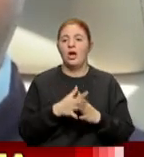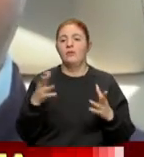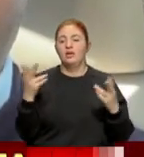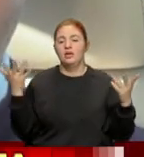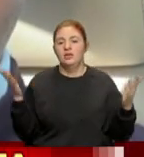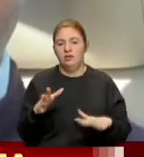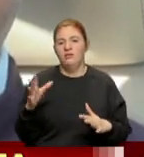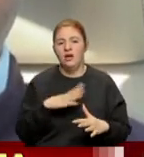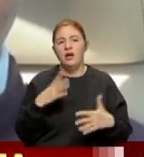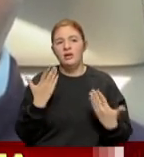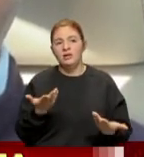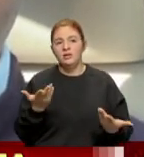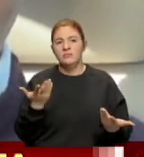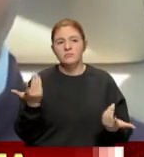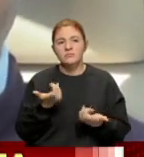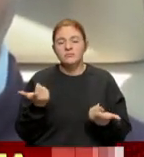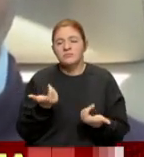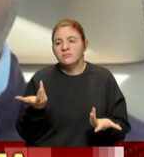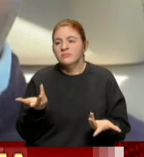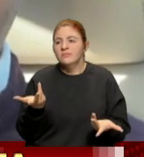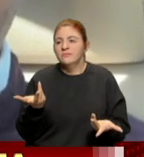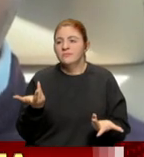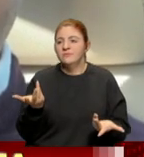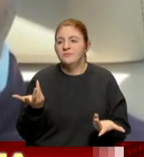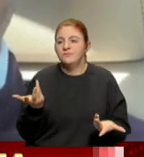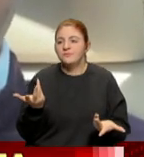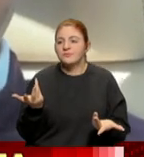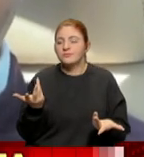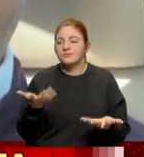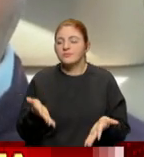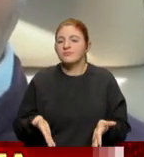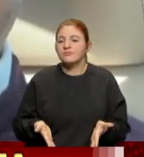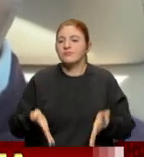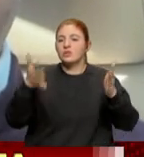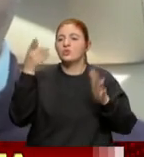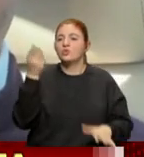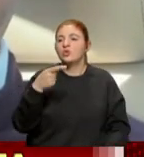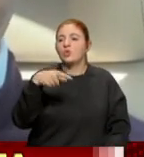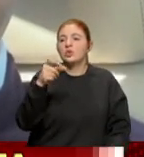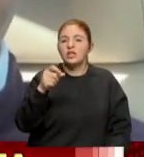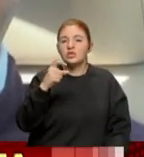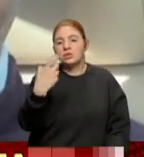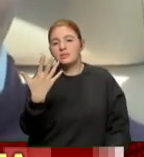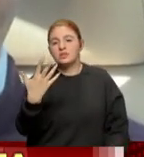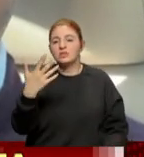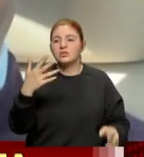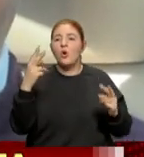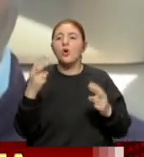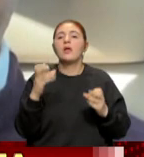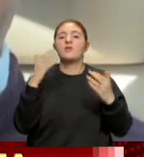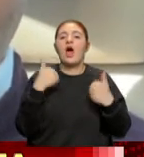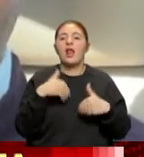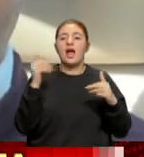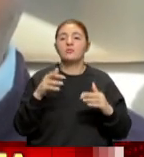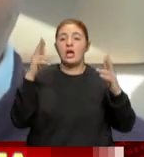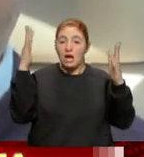var. Yani neredeyse binaların %90'ı, %95'i oturulamayacak hale